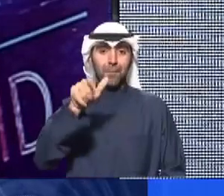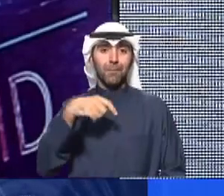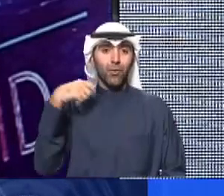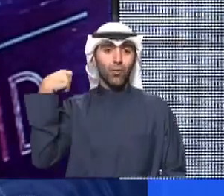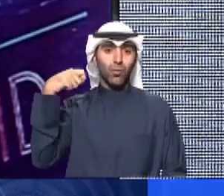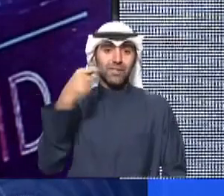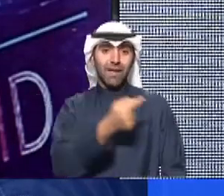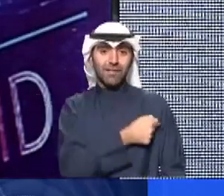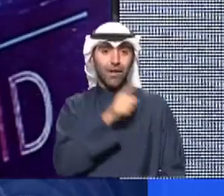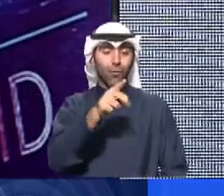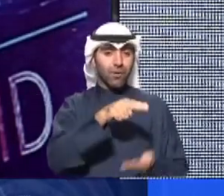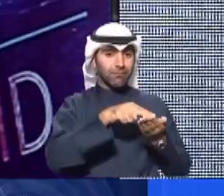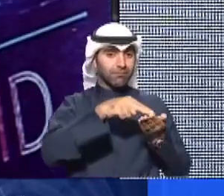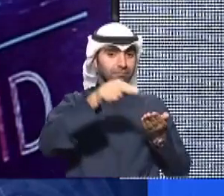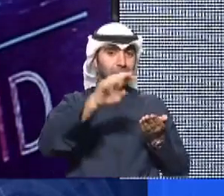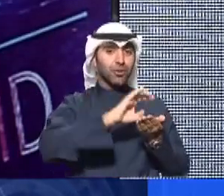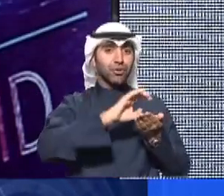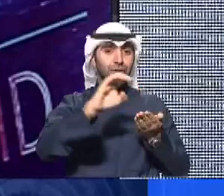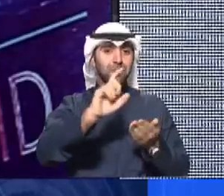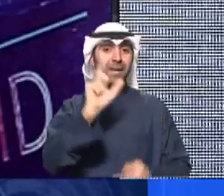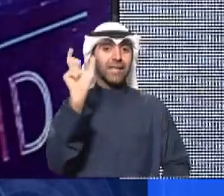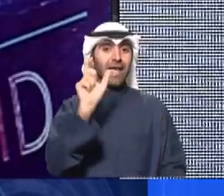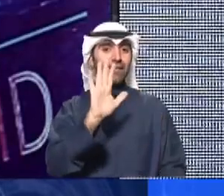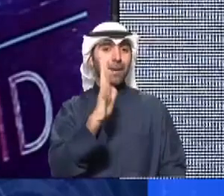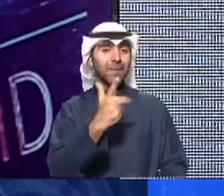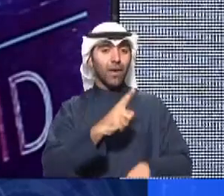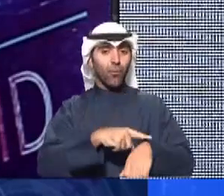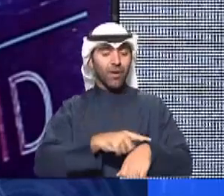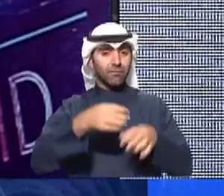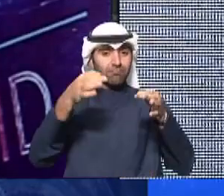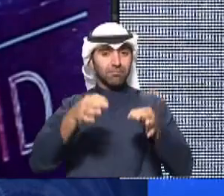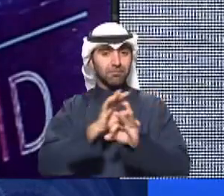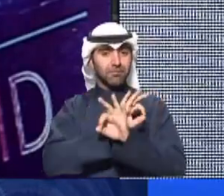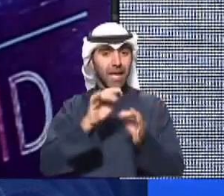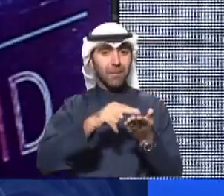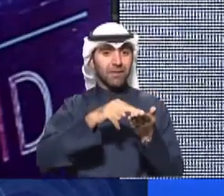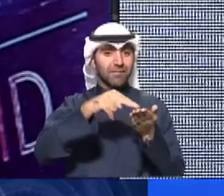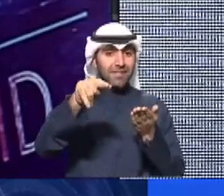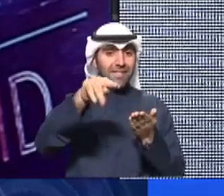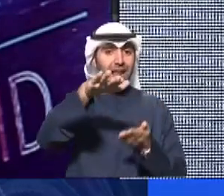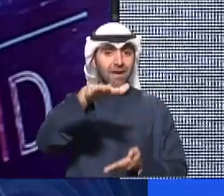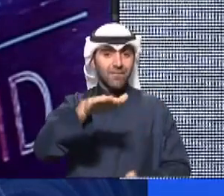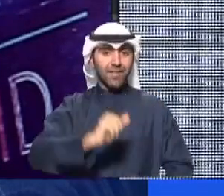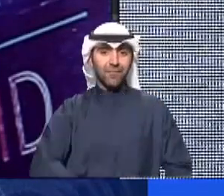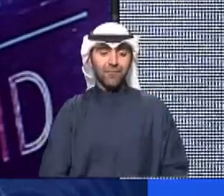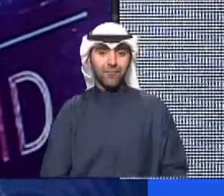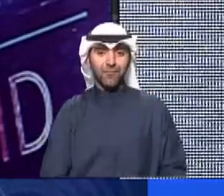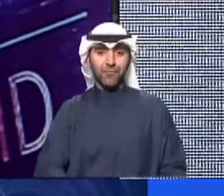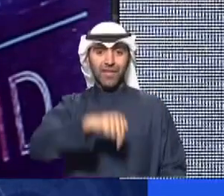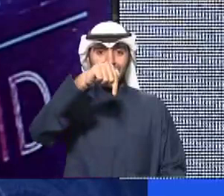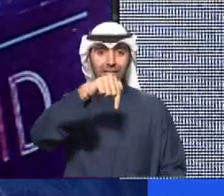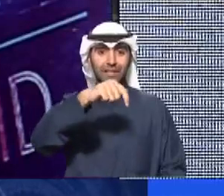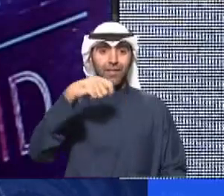الأشخاص المستهدفين في هذا المركز هم الأشخاص اللي تابعين للقطاع النفطي بجميع